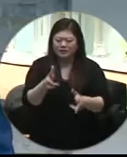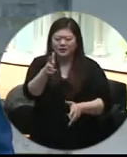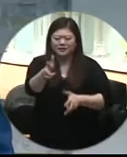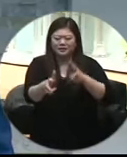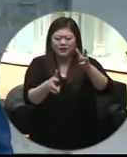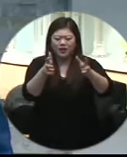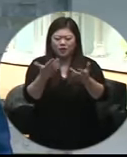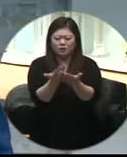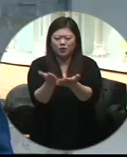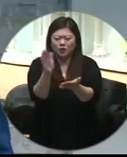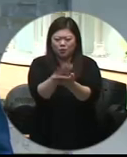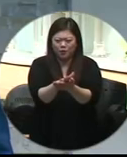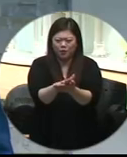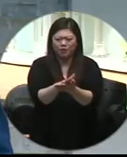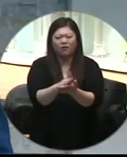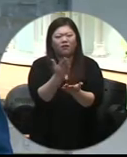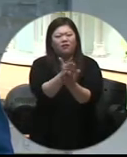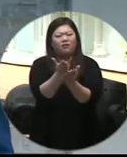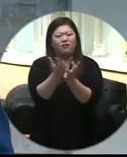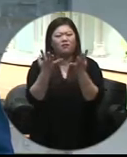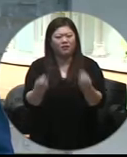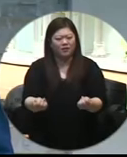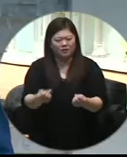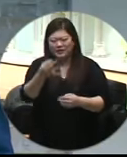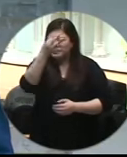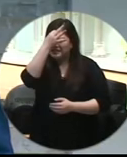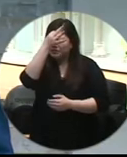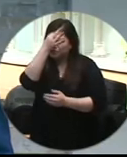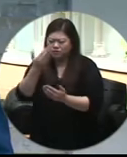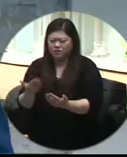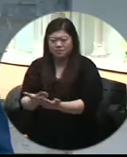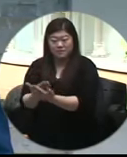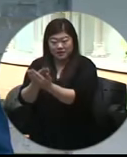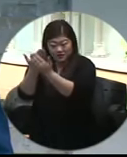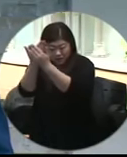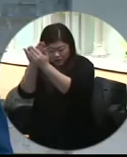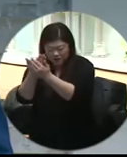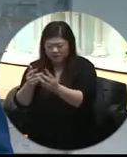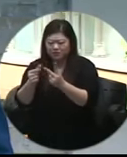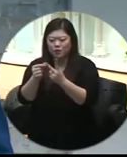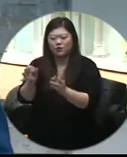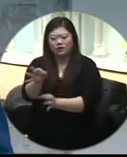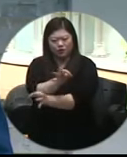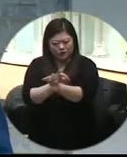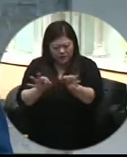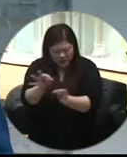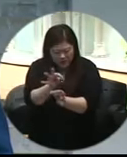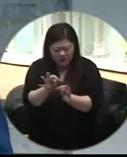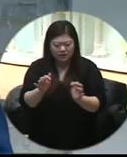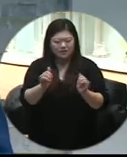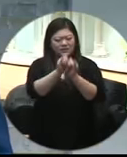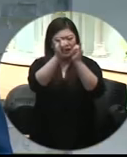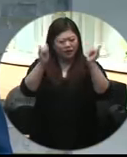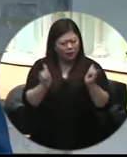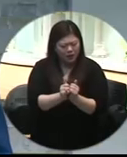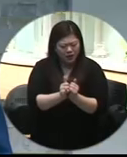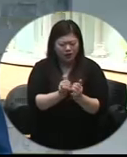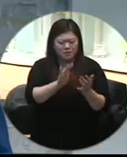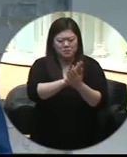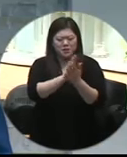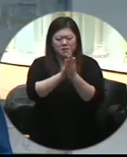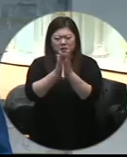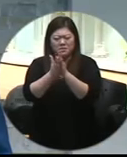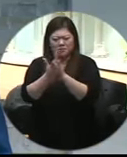산업혁명이라는 것은 기술의 혁신을 통해서 경제, 사회 구조가 그렇게 변화되는 것을